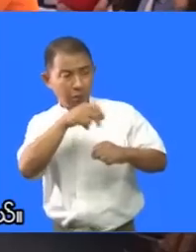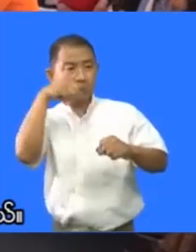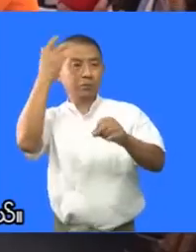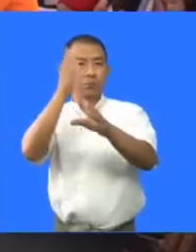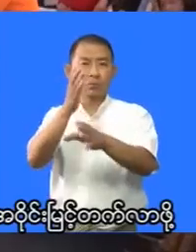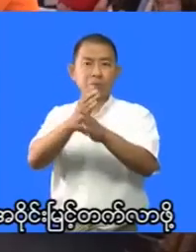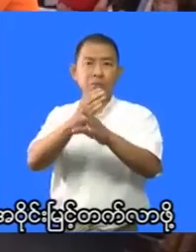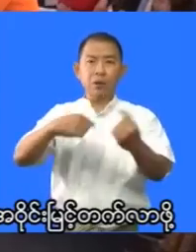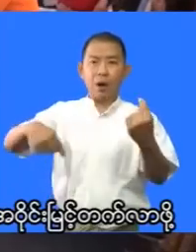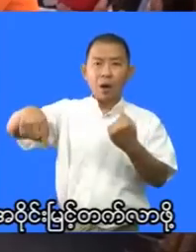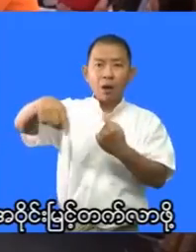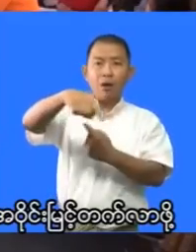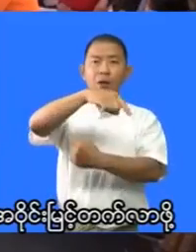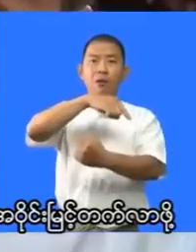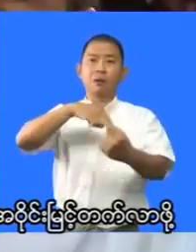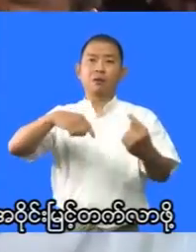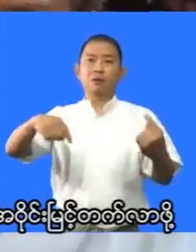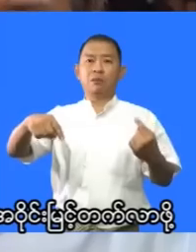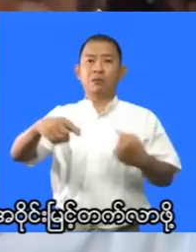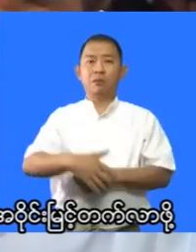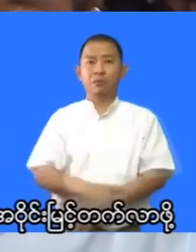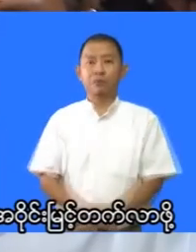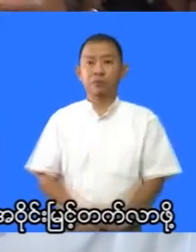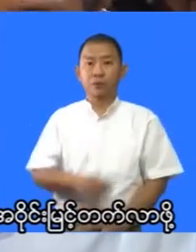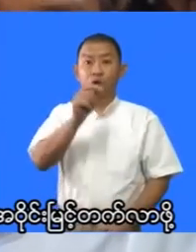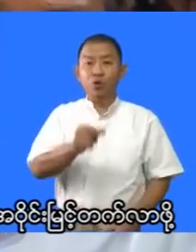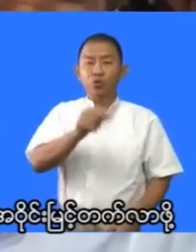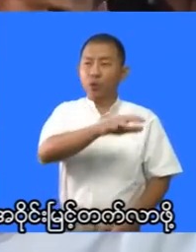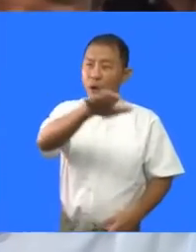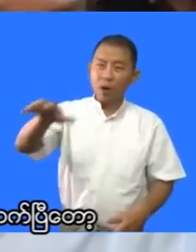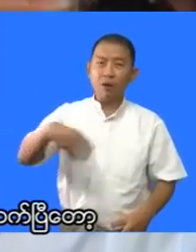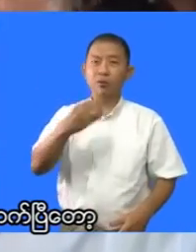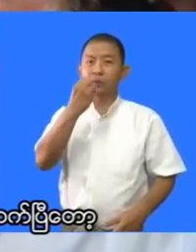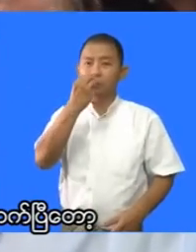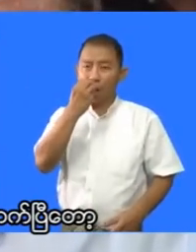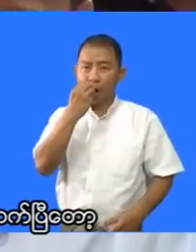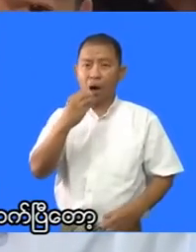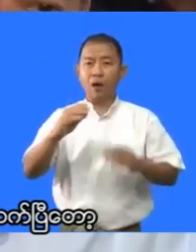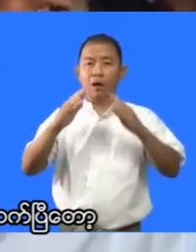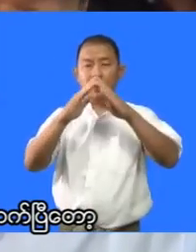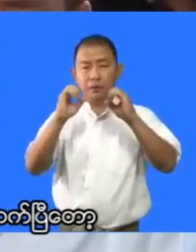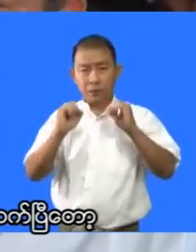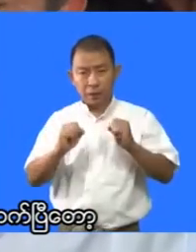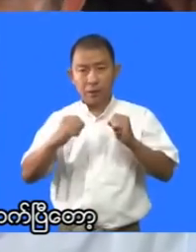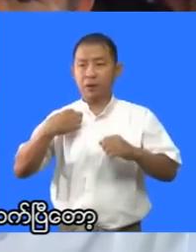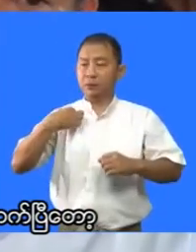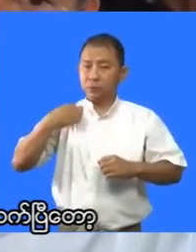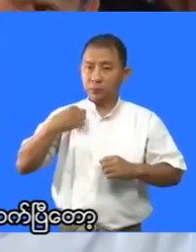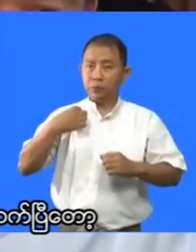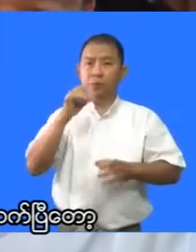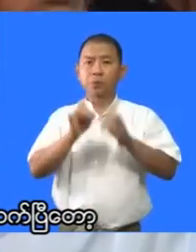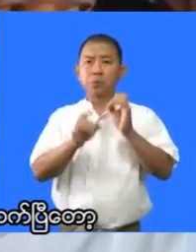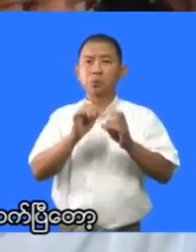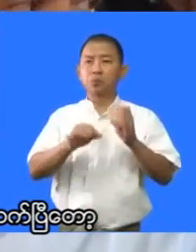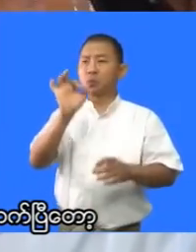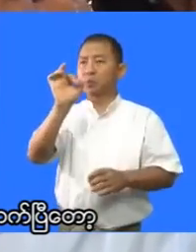ပြန်ကူးတယ ်အဲ့ဒါကြောင့်မယ်ကျွန်တော်တို့ကတကယ်တမ်းဆိုရင်တော့ဘလူပဲပြောပြောလူမှုအတိုင်းဝိုင်းမြင့်တက်လာဖို့ဒီလောကဖြစ်လာဖို့ကကျွန်တော်အမြင်ကတော့ကျွ